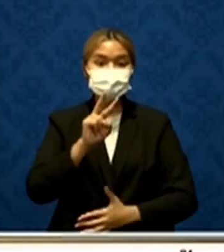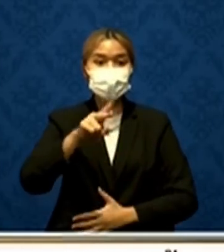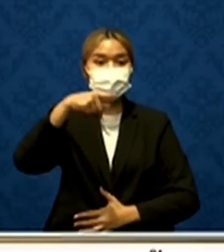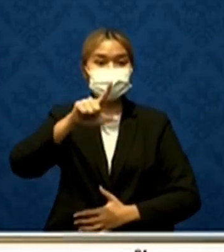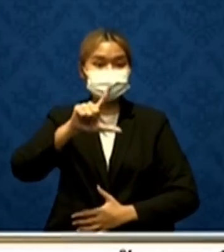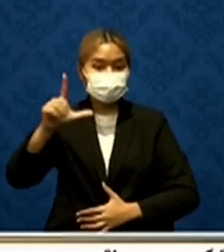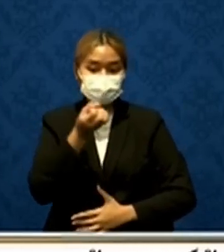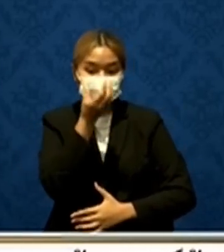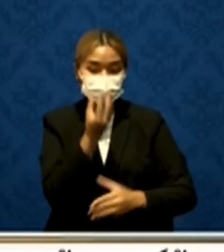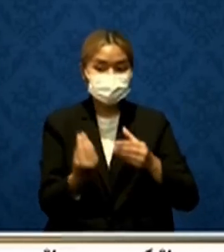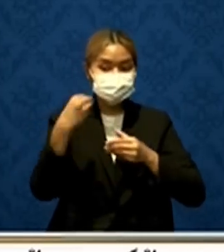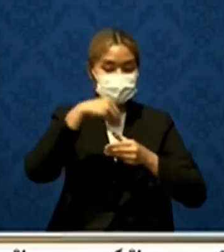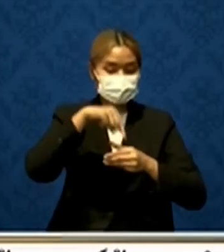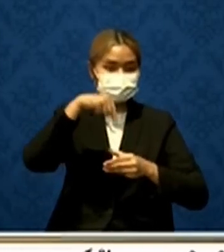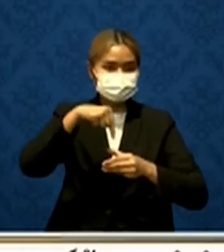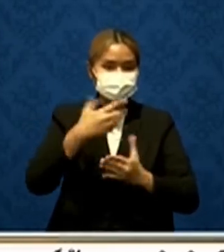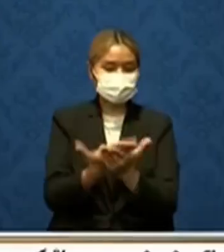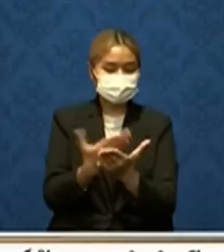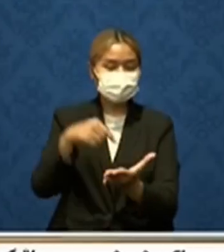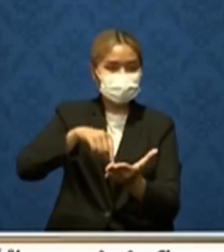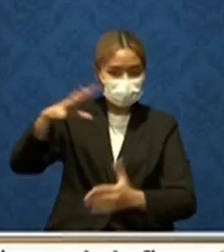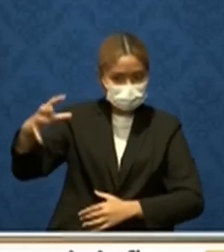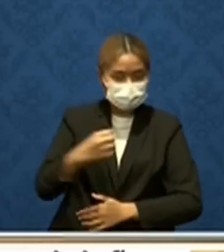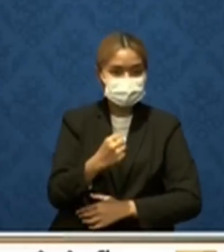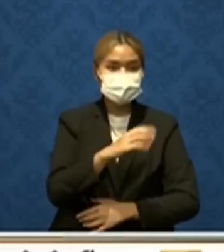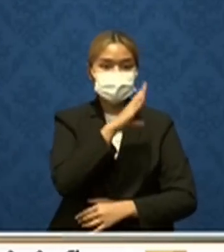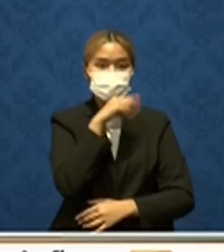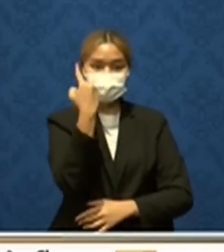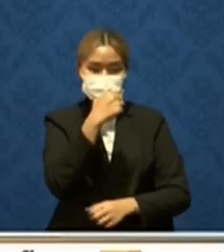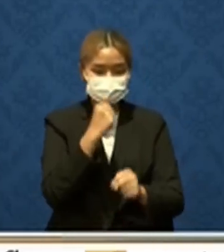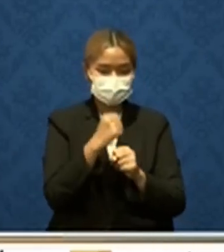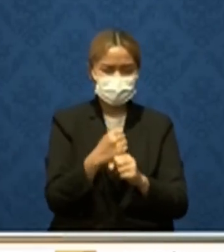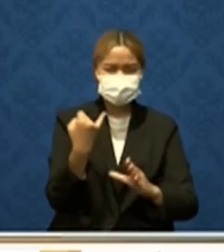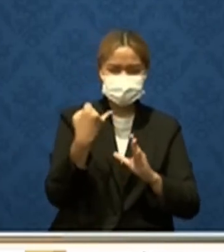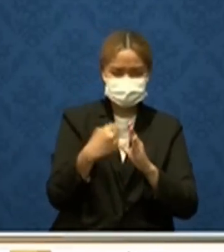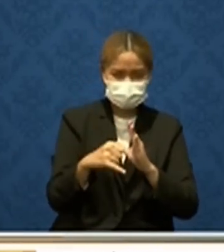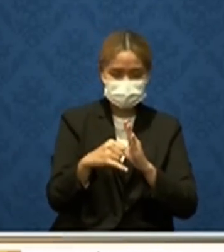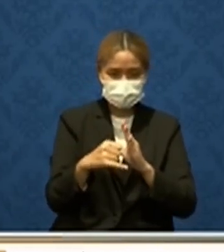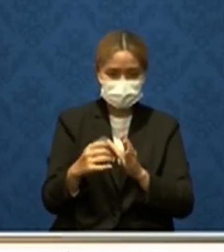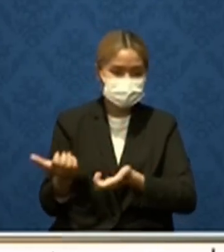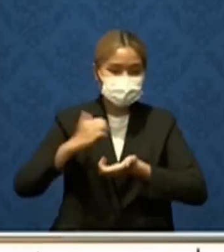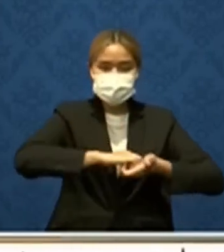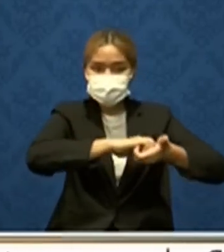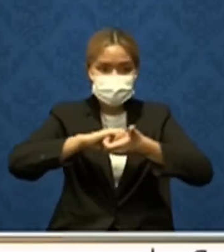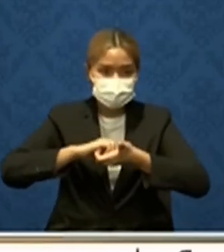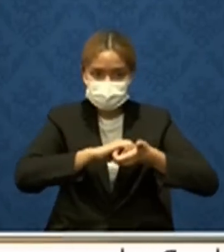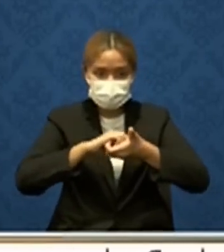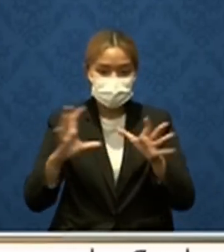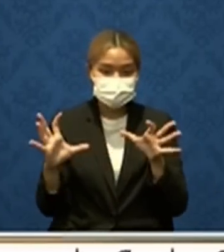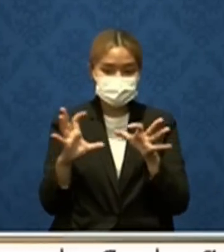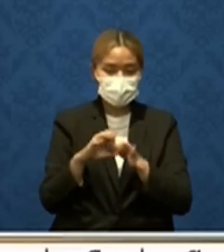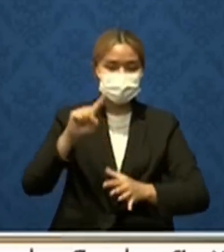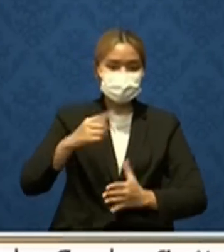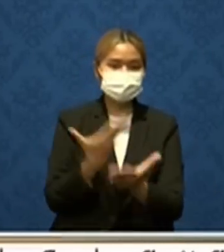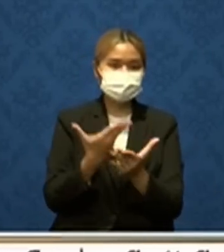บวกดอกเบี้ยคืนซึ่งใครกระทำความผิดหรือใครเกี่ยวข้องก็จะต้องนำเงินมาชดใช้